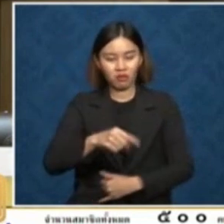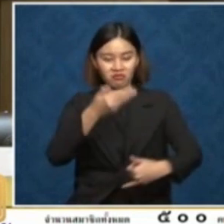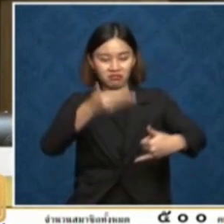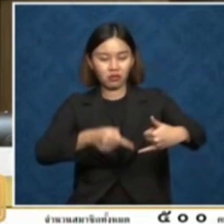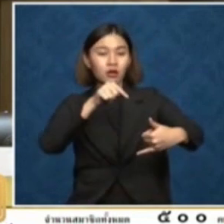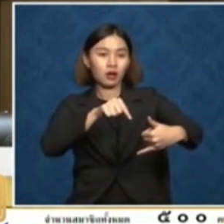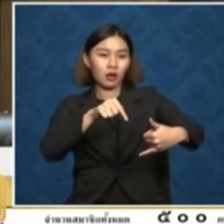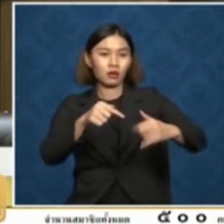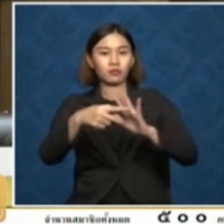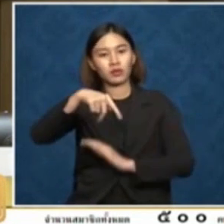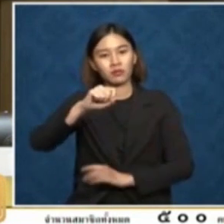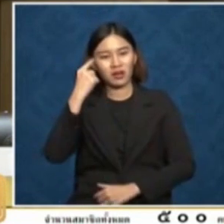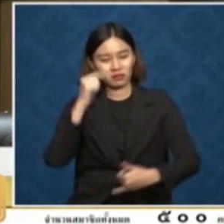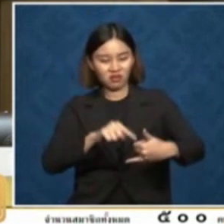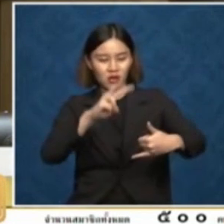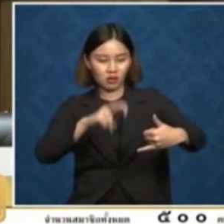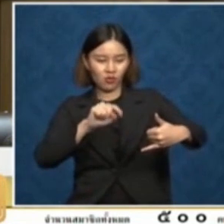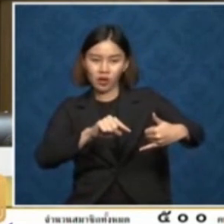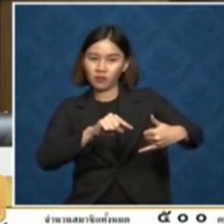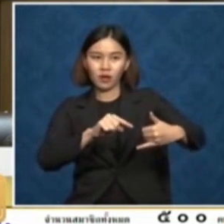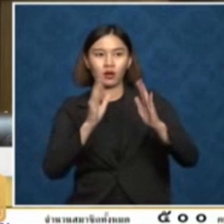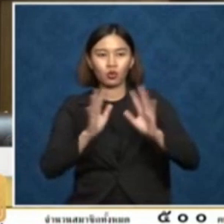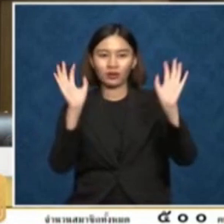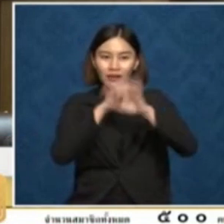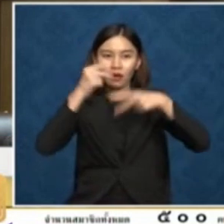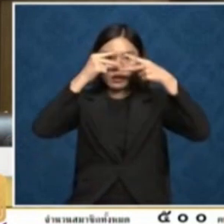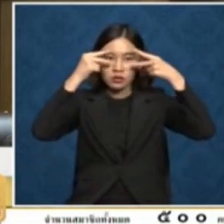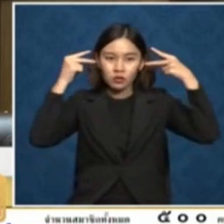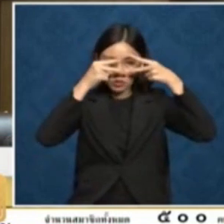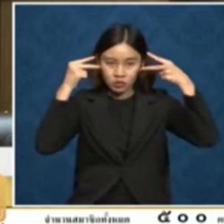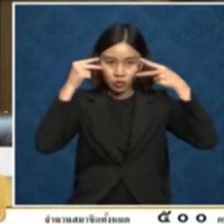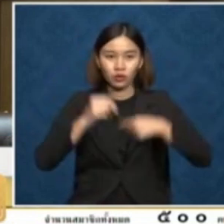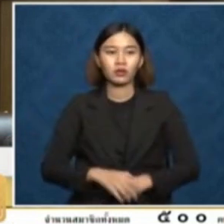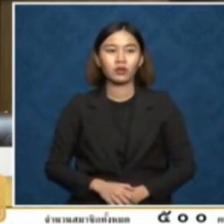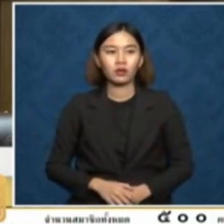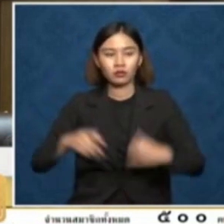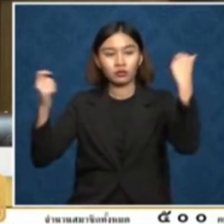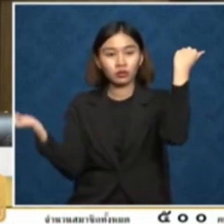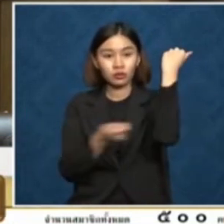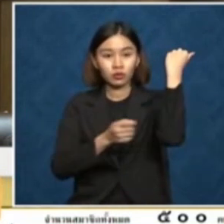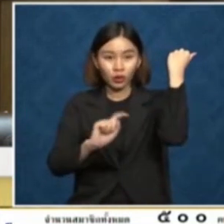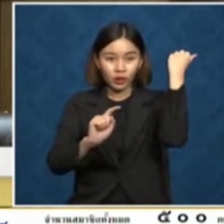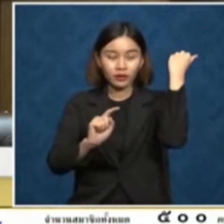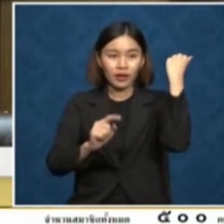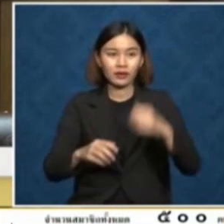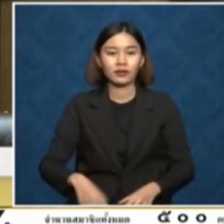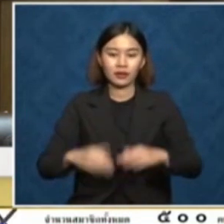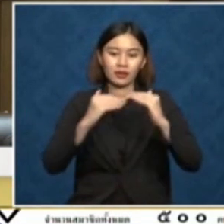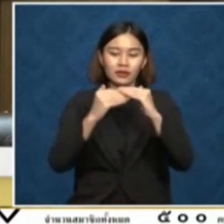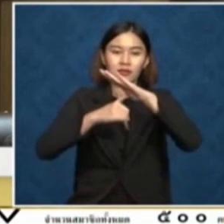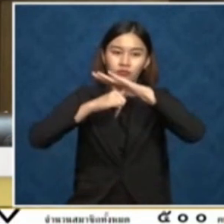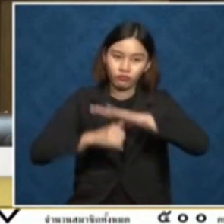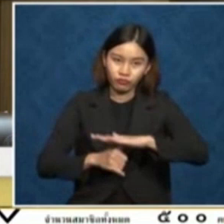การยุติสงครามโลกครั้งที่สองนี้นี่ถือว่าเป็นคุณูปการอย่างใหญ่หลวงของโลกของเราเลยนะคะ แต่ว่าความไม่เท่าเทียมในโลกในสมั